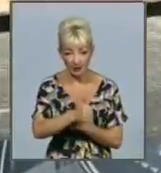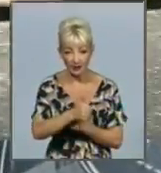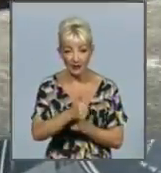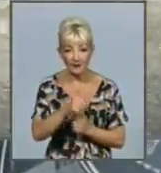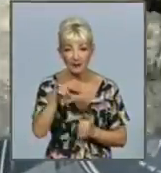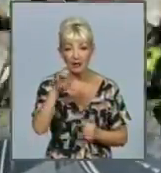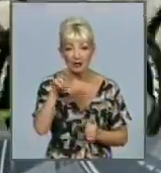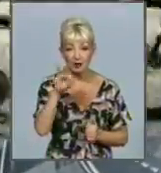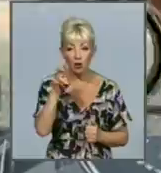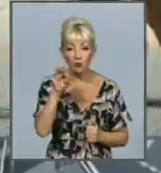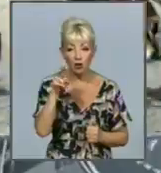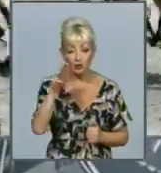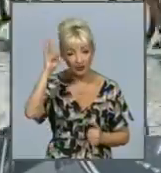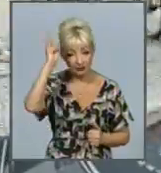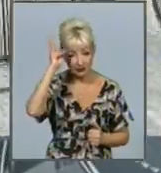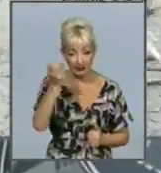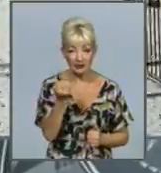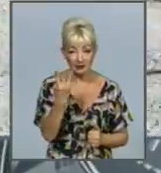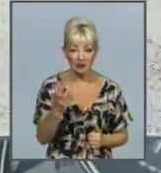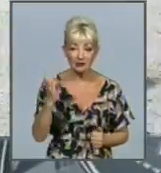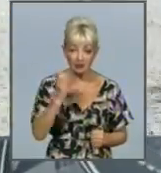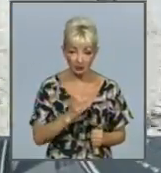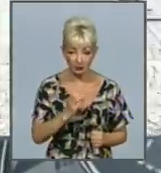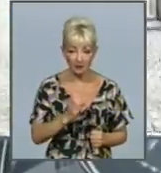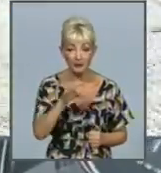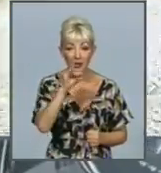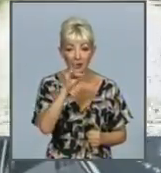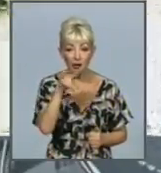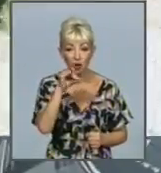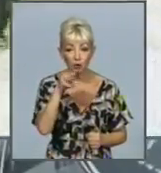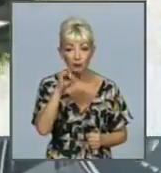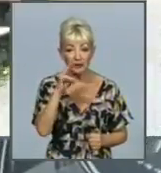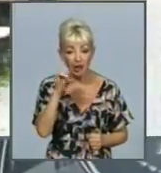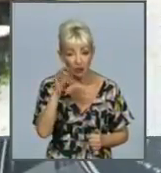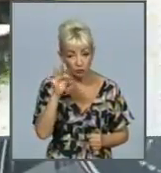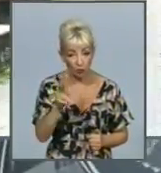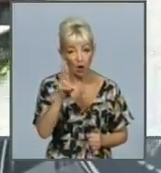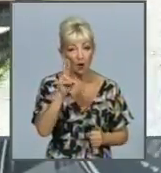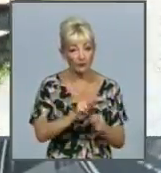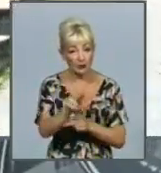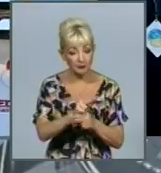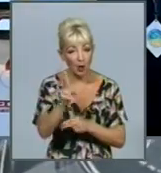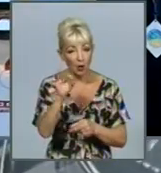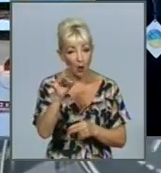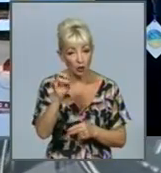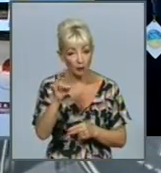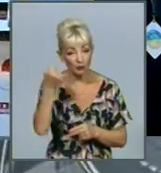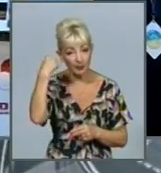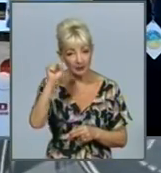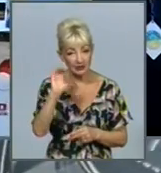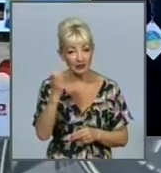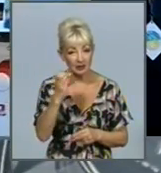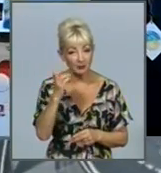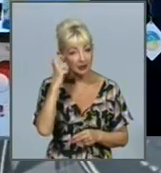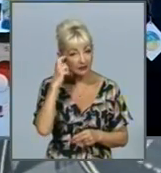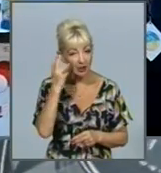Ирине Слободян из Хмельницкого 13 секунд. В элиминаторе подопечная Романа Коробова опередила серебряную киевлянку Марью